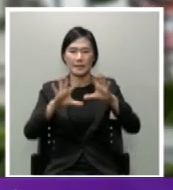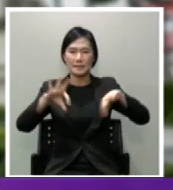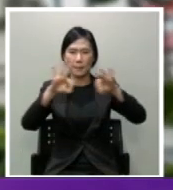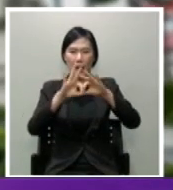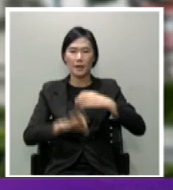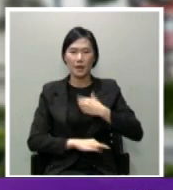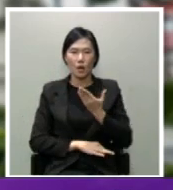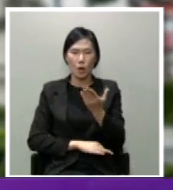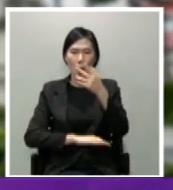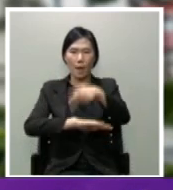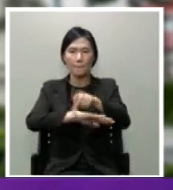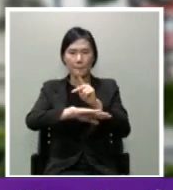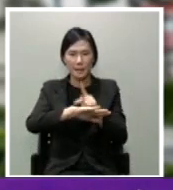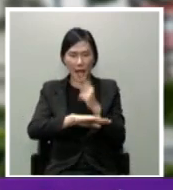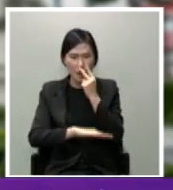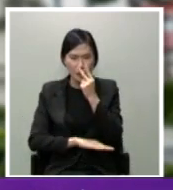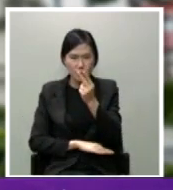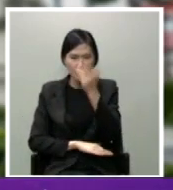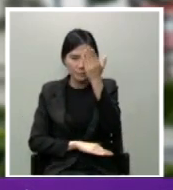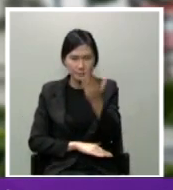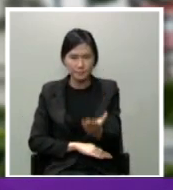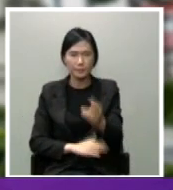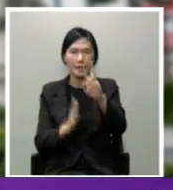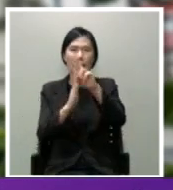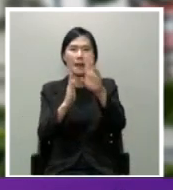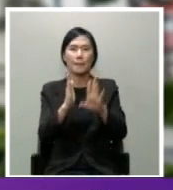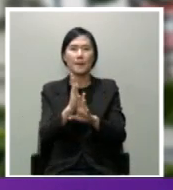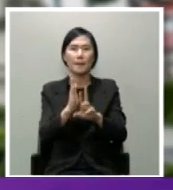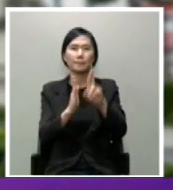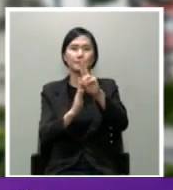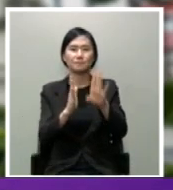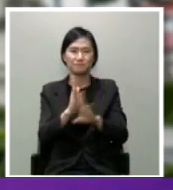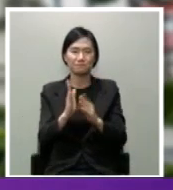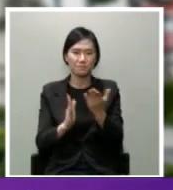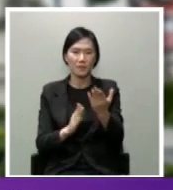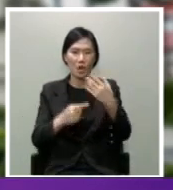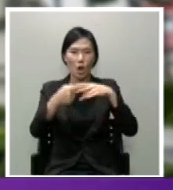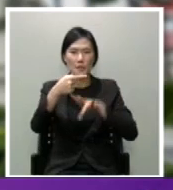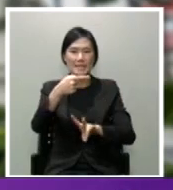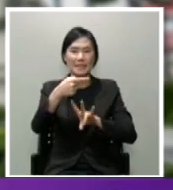อให้ท่านประธานได้กรุณาดูระเบียบในข้อ7